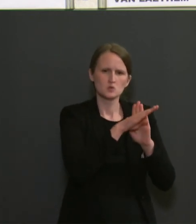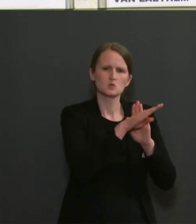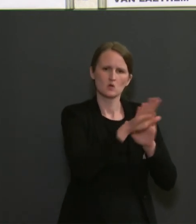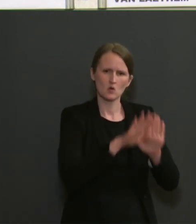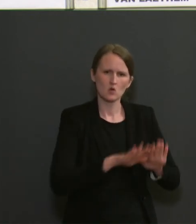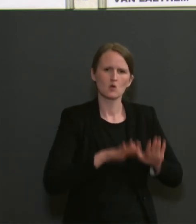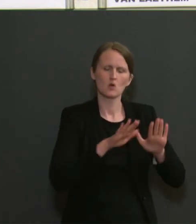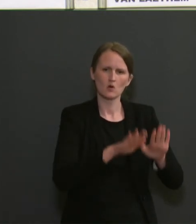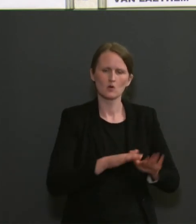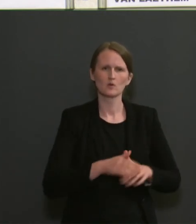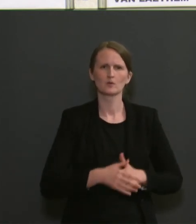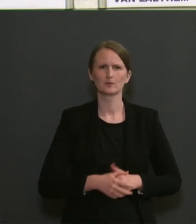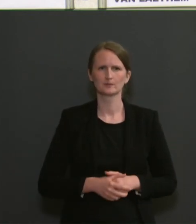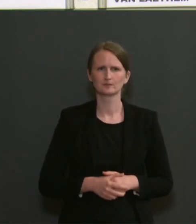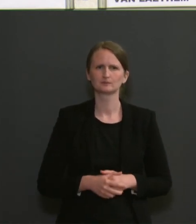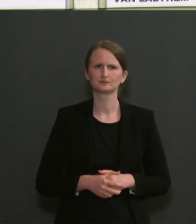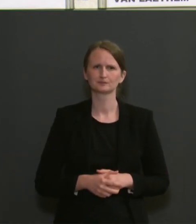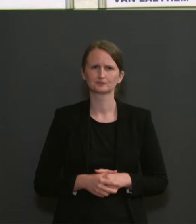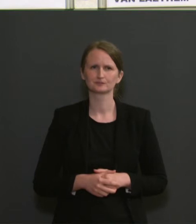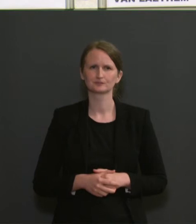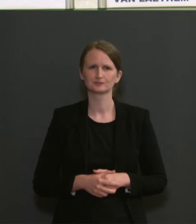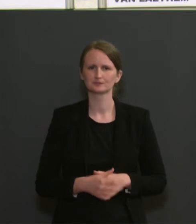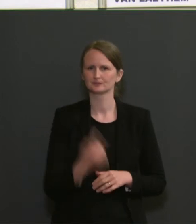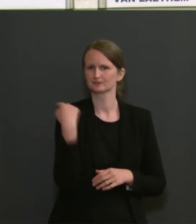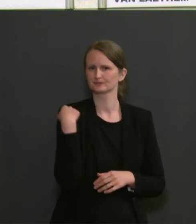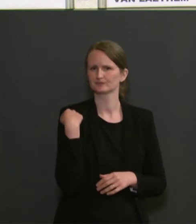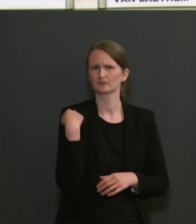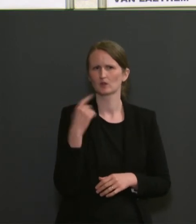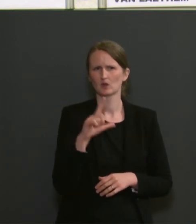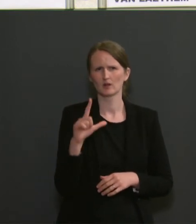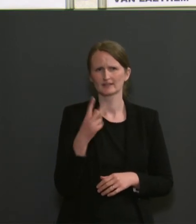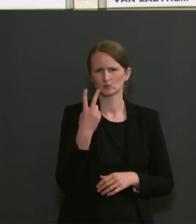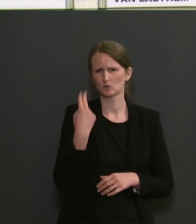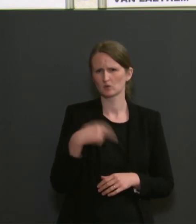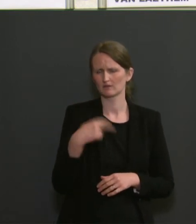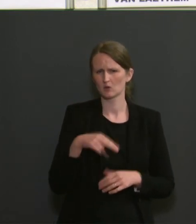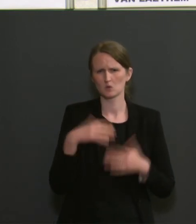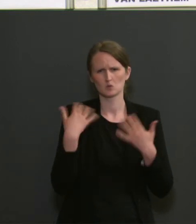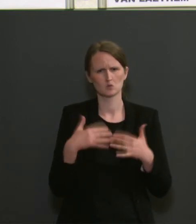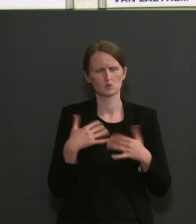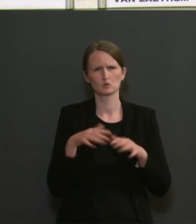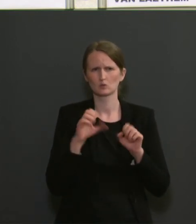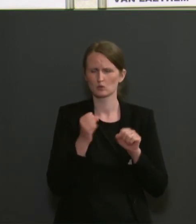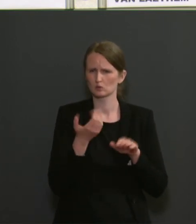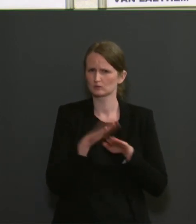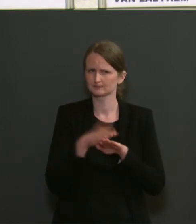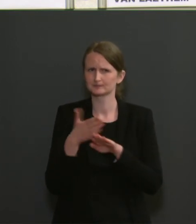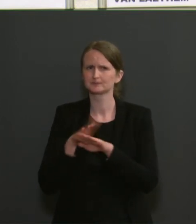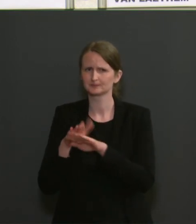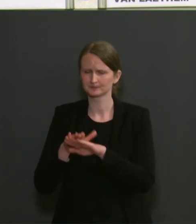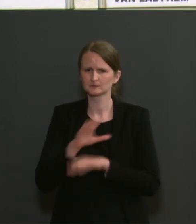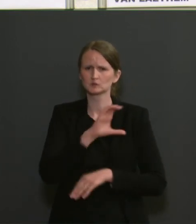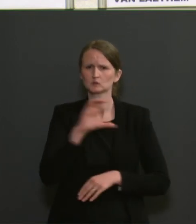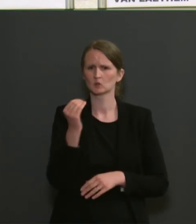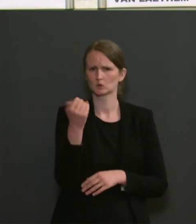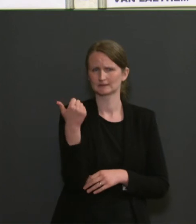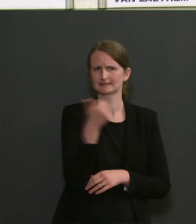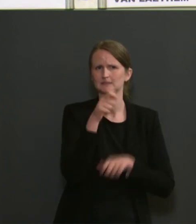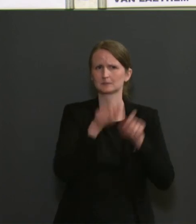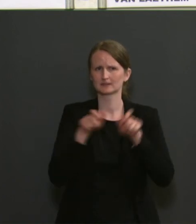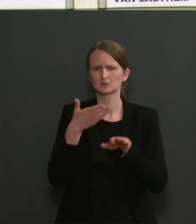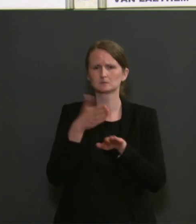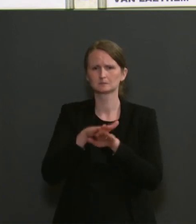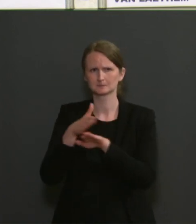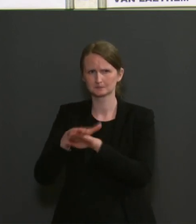novembre, nous avons dû déplorer un nombre très élevé de décès, avec 196 décès. En moyenne, au cours de la